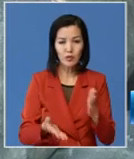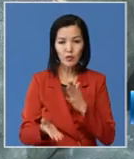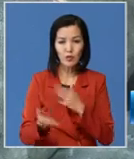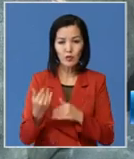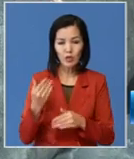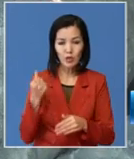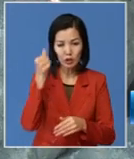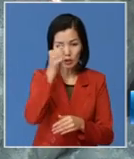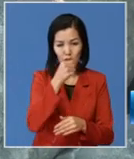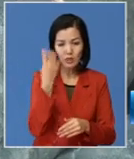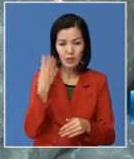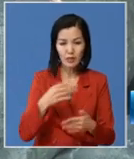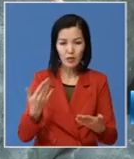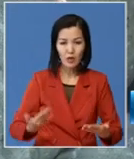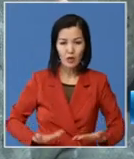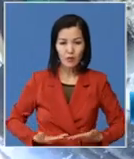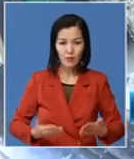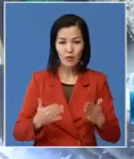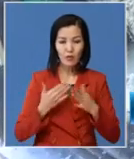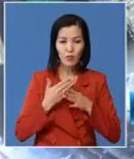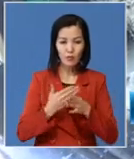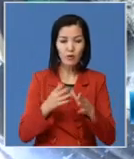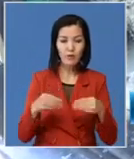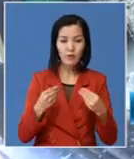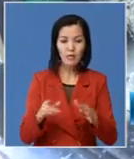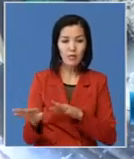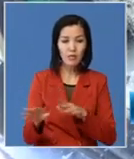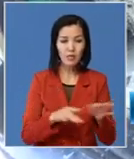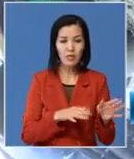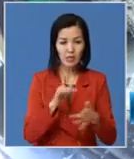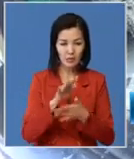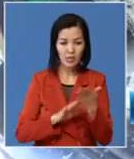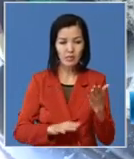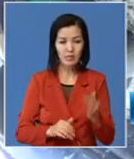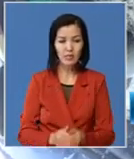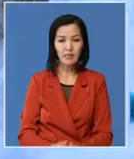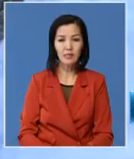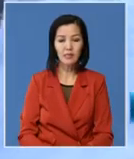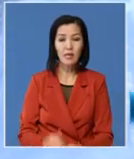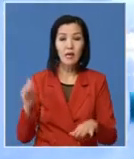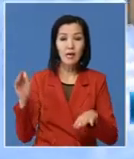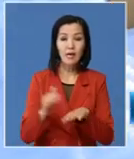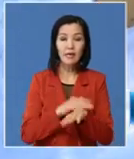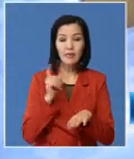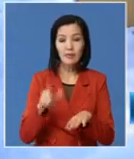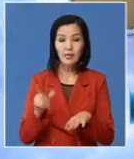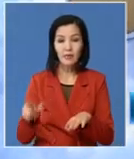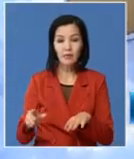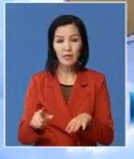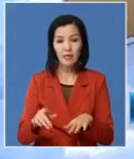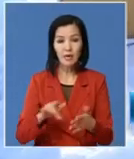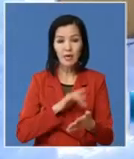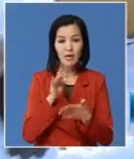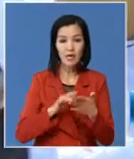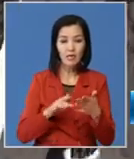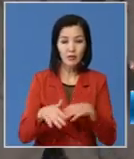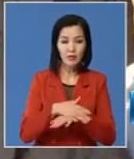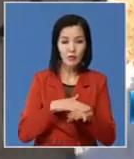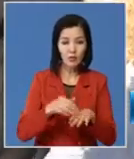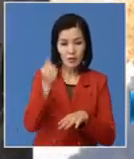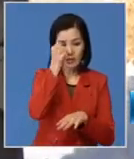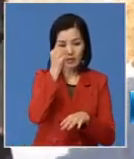қана көгалдандыру, экологиялық жерді сақтау емес, ардагерлерді ардақтау, көмектесу, басқа да көптеген семинарлар, кездесулерде бас